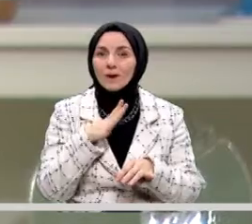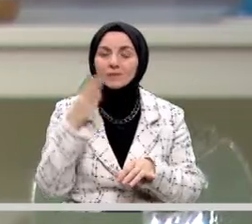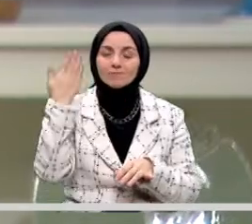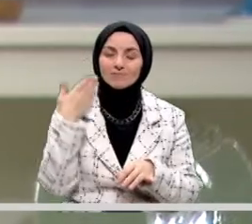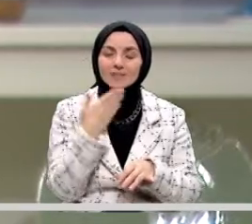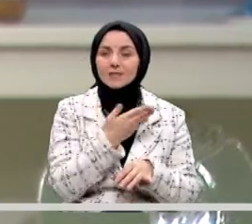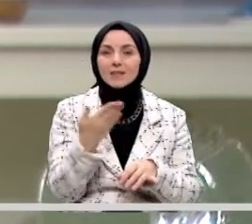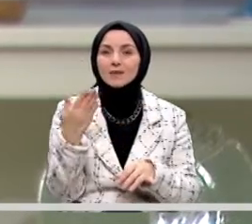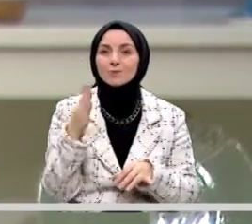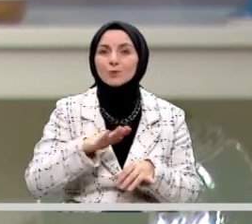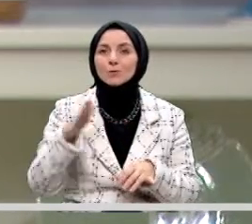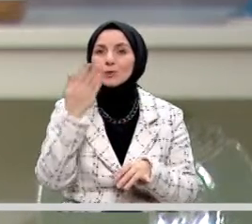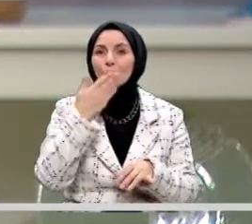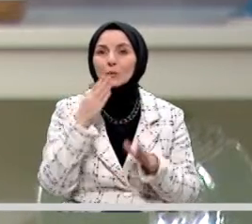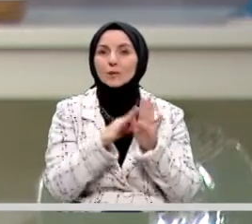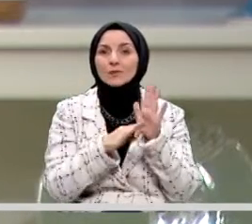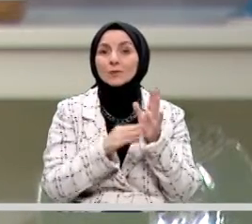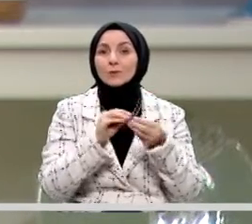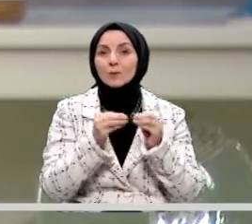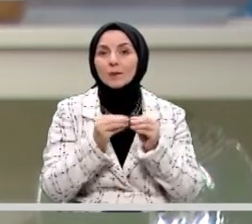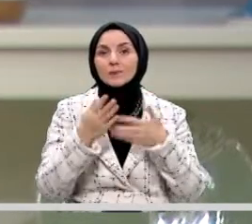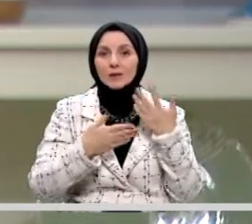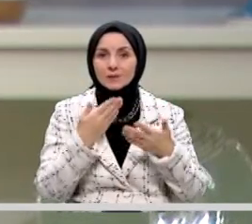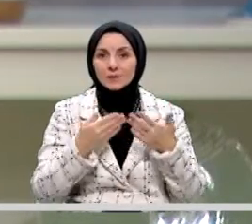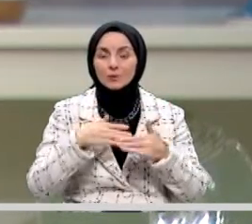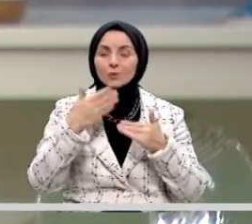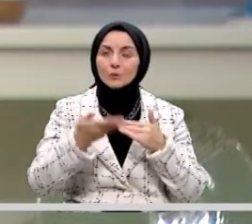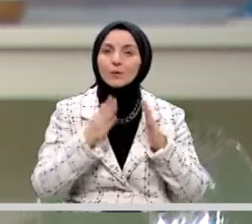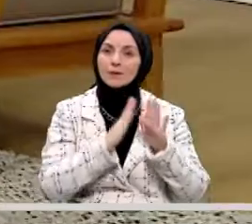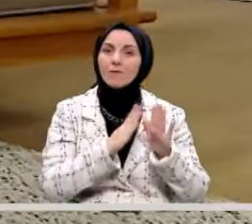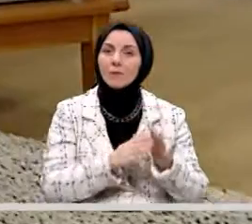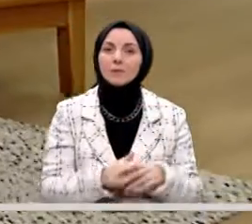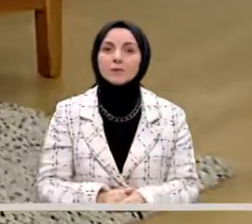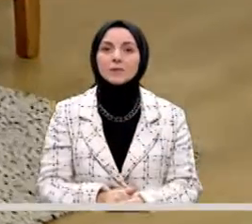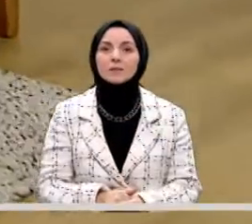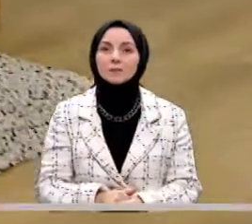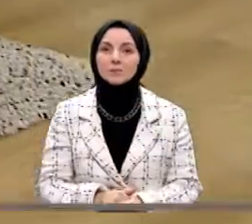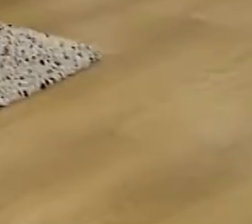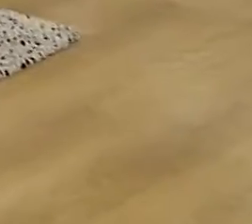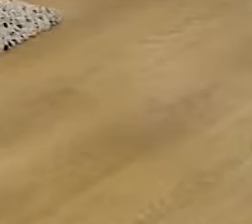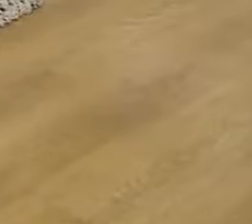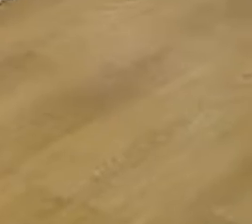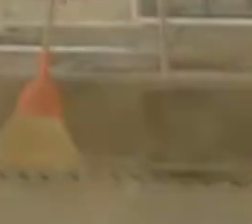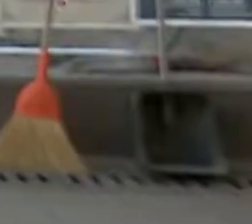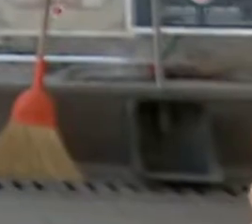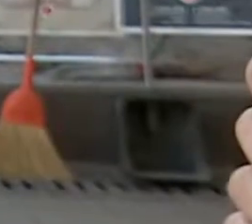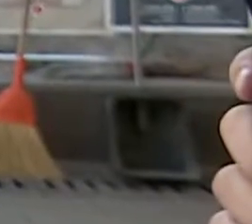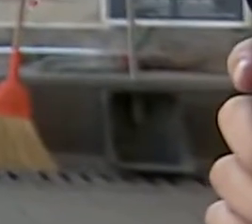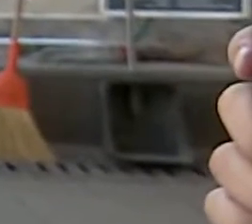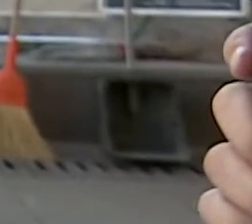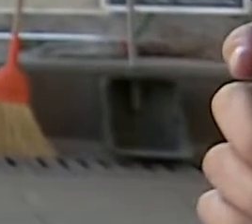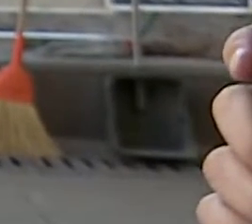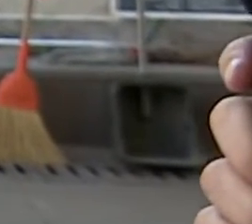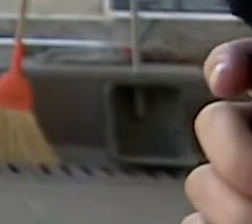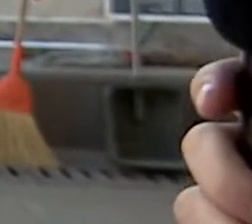çocukların okulda yaş yaptığı problemleri anlatıyoruz bandımıza ardından Sohbetimiz devam edecek çocuğunuzun